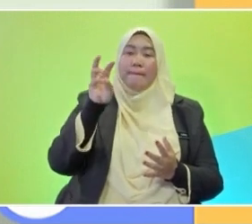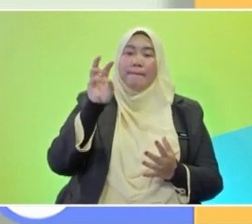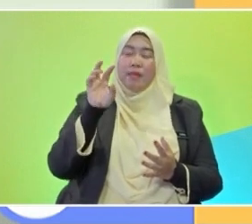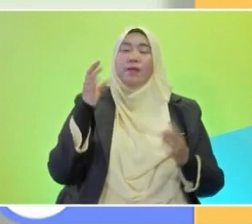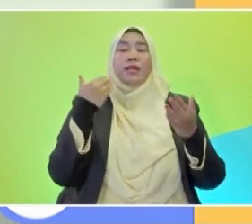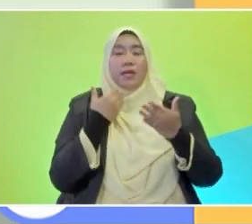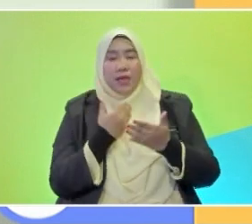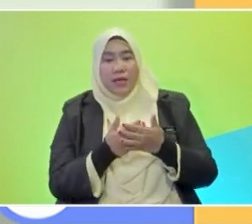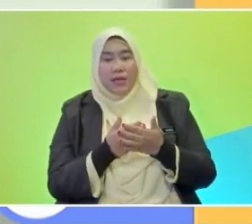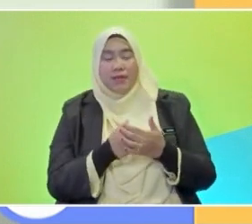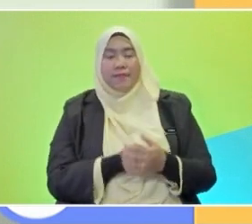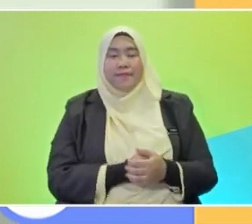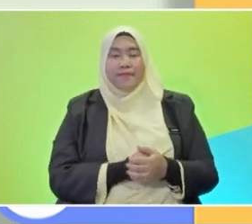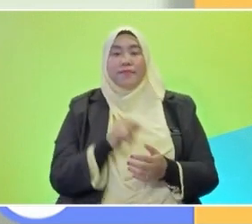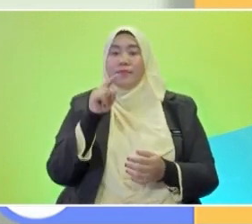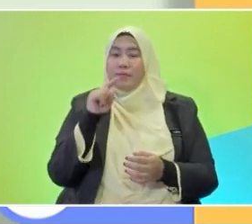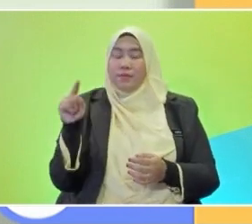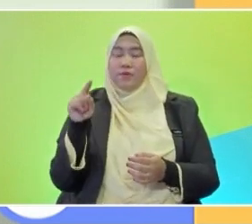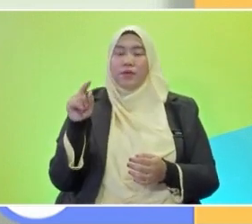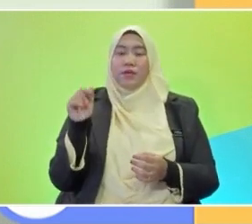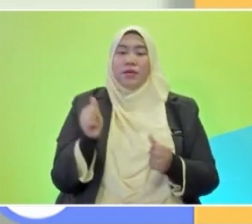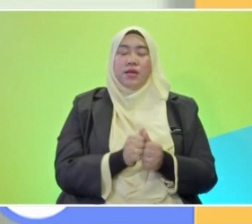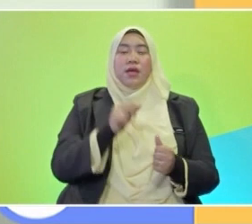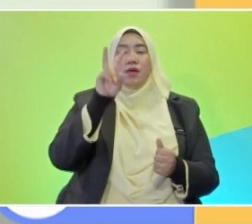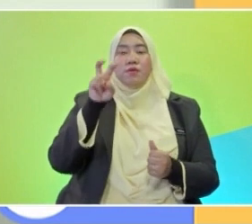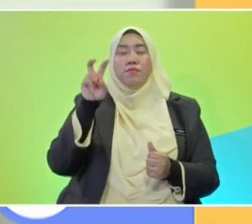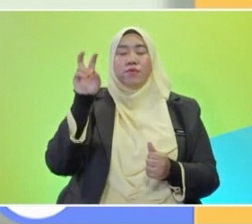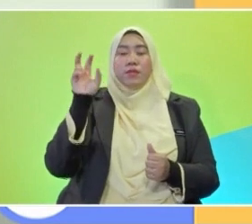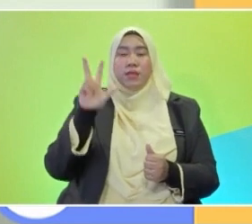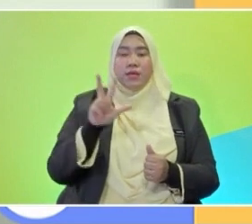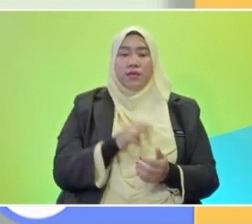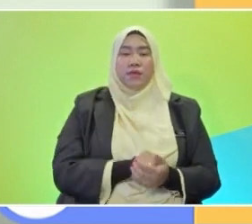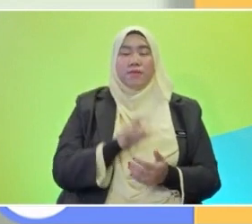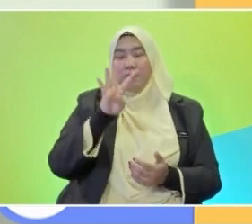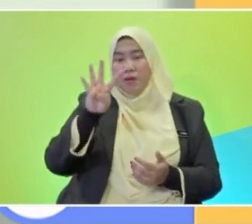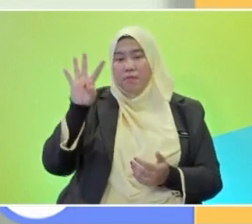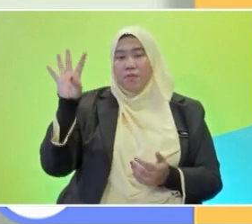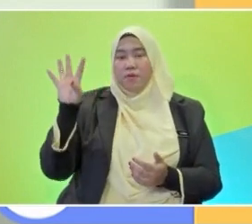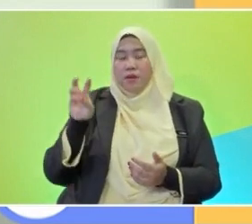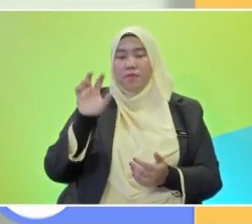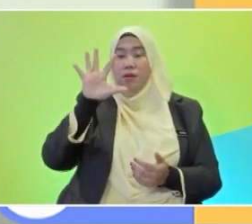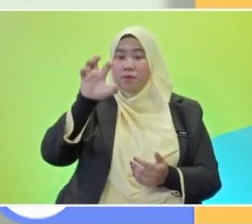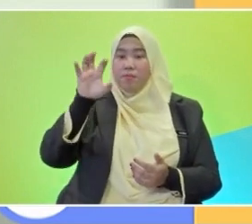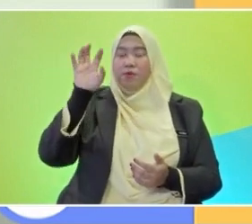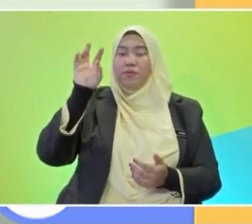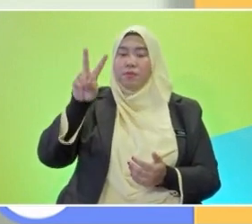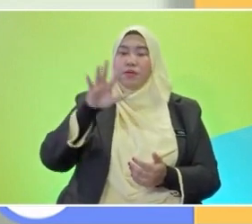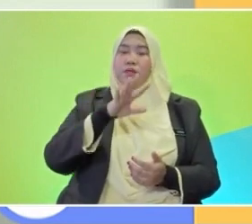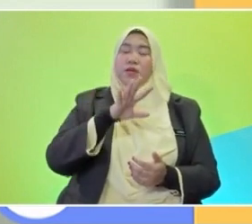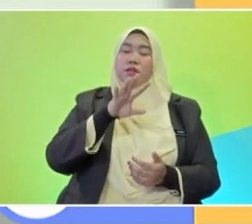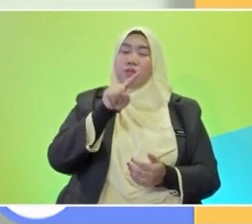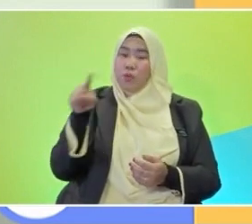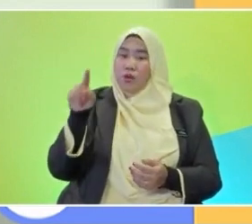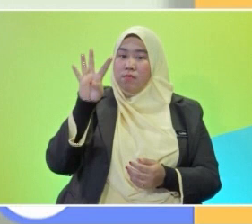boleh ditolakkan oke maksudnya 2 dengan 23 46 52 tolak 46 ada Baki ada 6